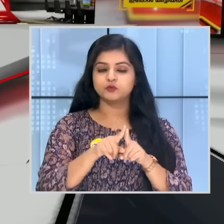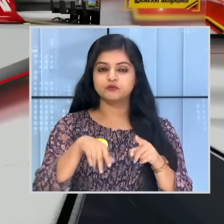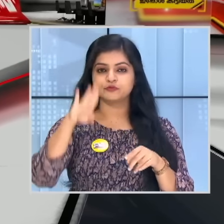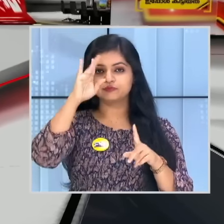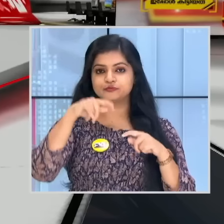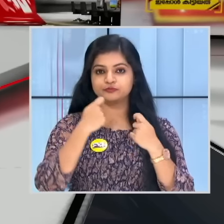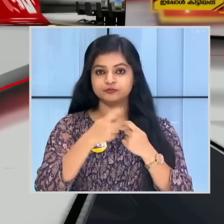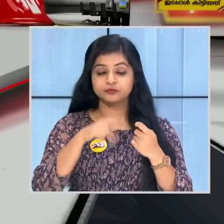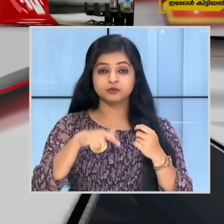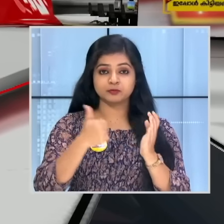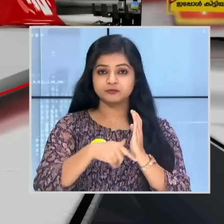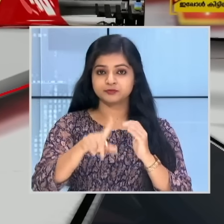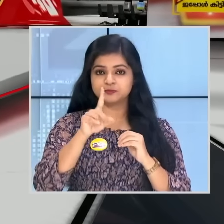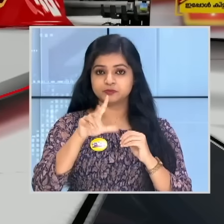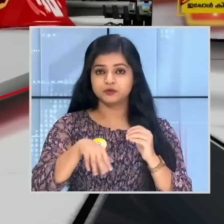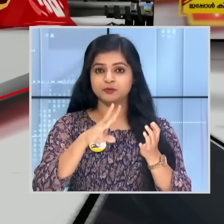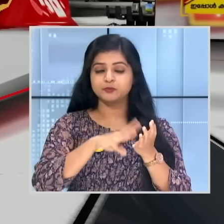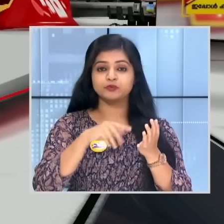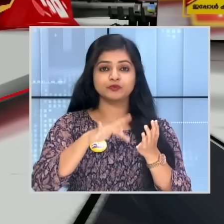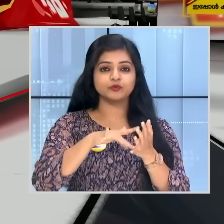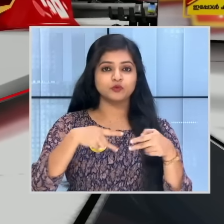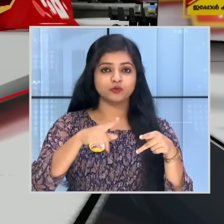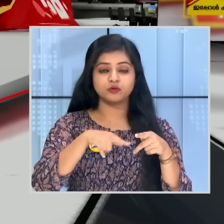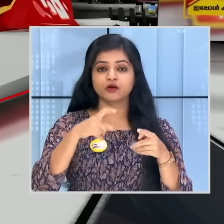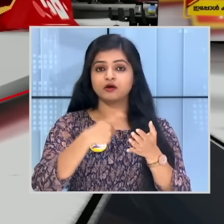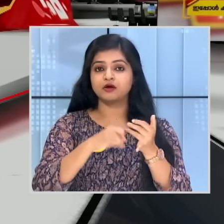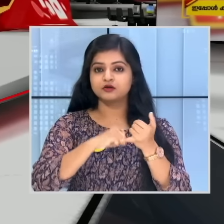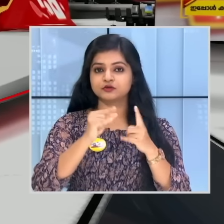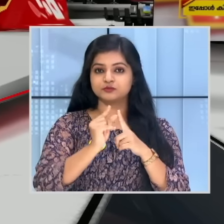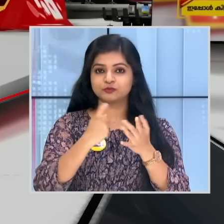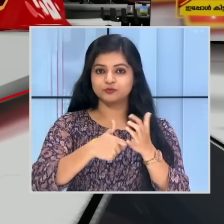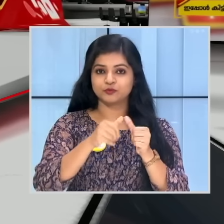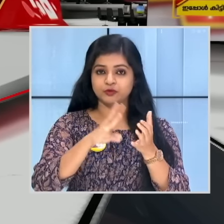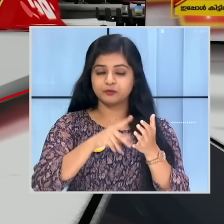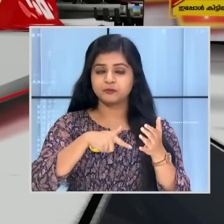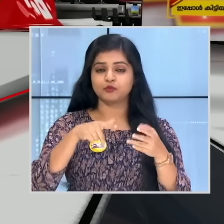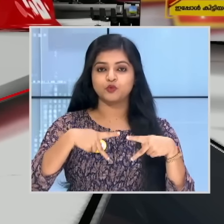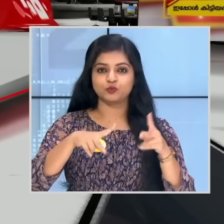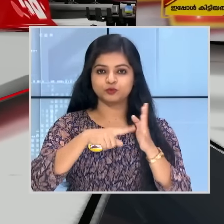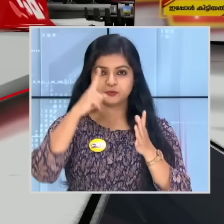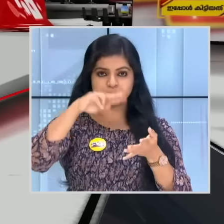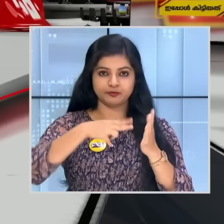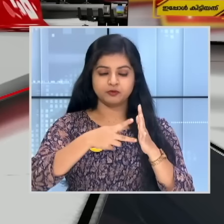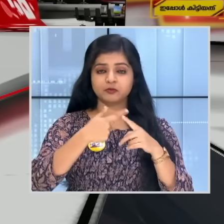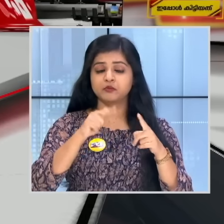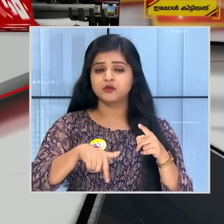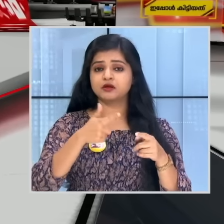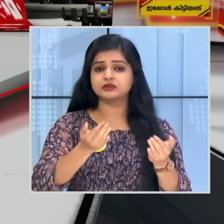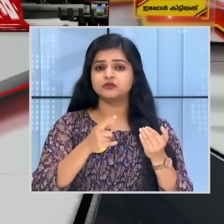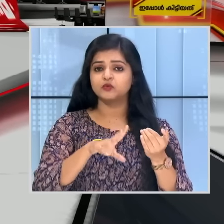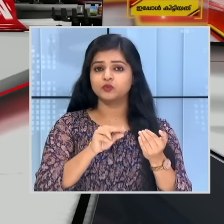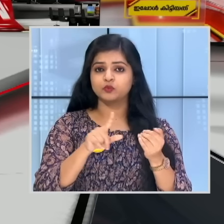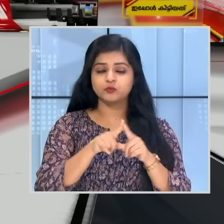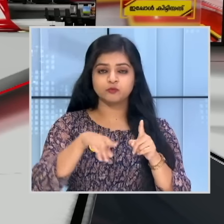മേട്ടുപാളയം റോഡ് മുതൽ ആർ എസ് പുരം വരെയാണ് റോഡ് ഷോ നിശ്ചയിച്ചിരുന്നത് പ്രദേശം സുരക്ഷിതമല്ലെന്ന് പോലീസിന്റെ വിശദീകരണം അനുമതി തേടി